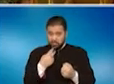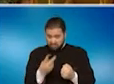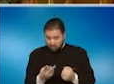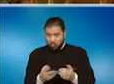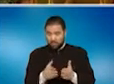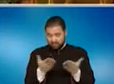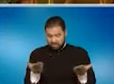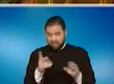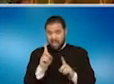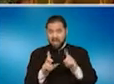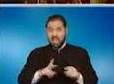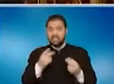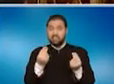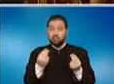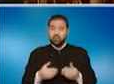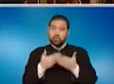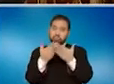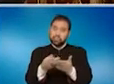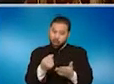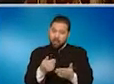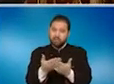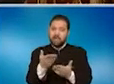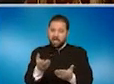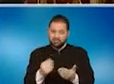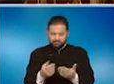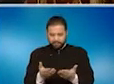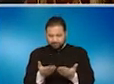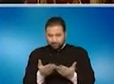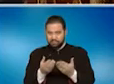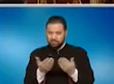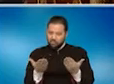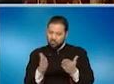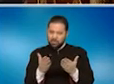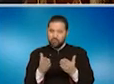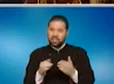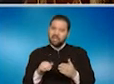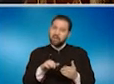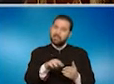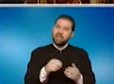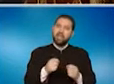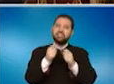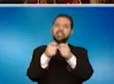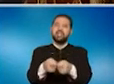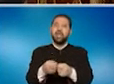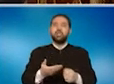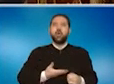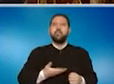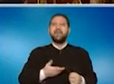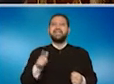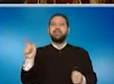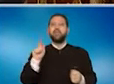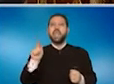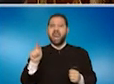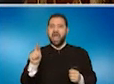da prețul ei. Deci a dat-o lui, iar el luându-o s-a dus și a lăsat-o la Ava Ghelasie să o cerce,